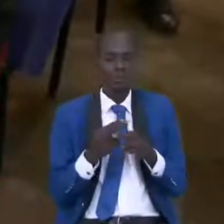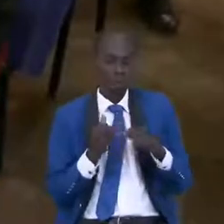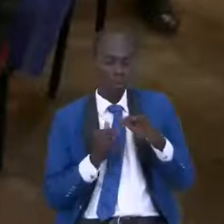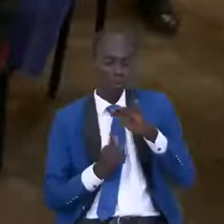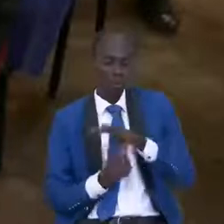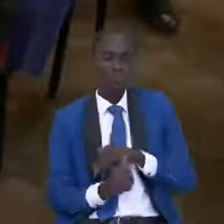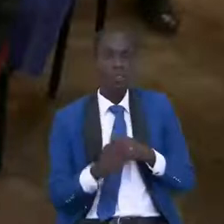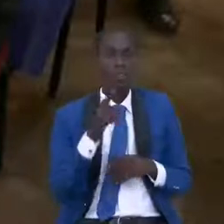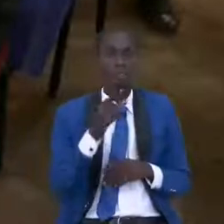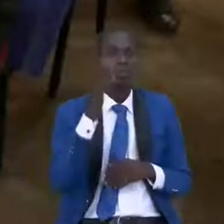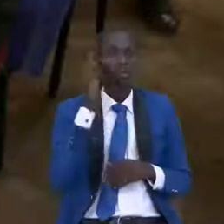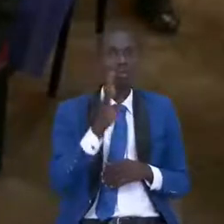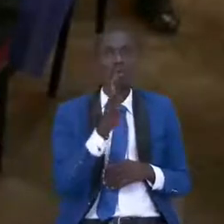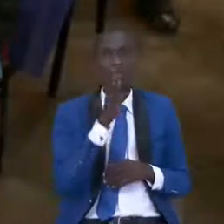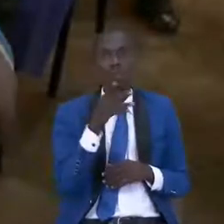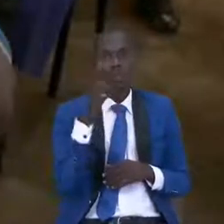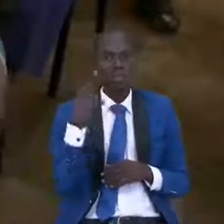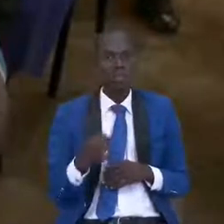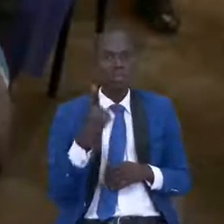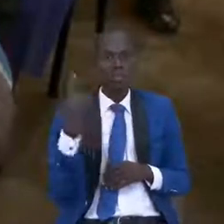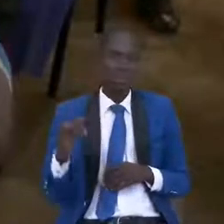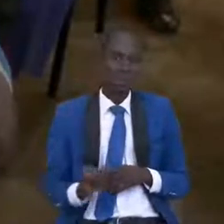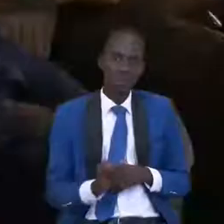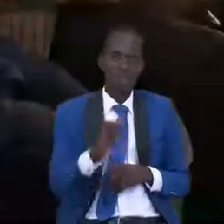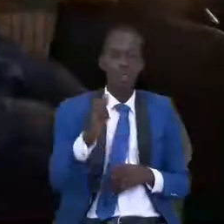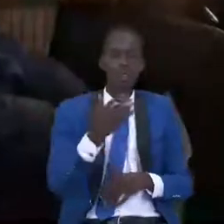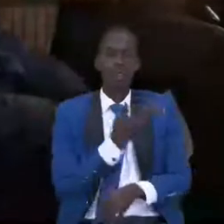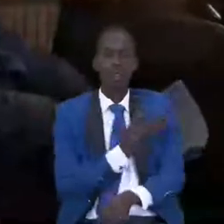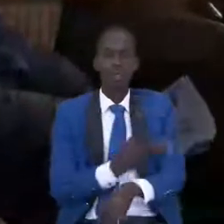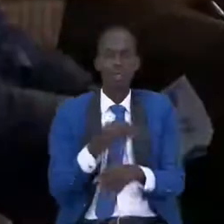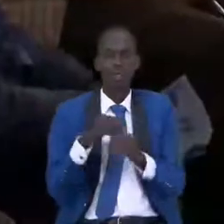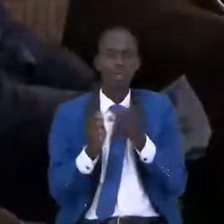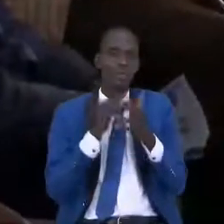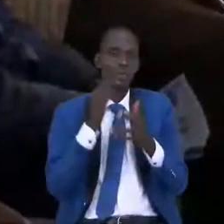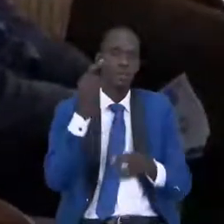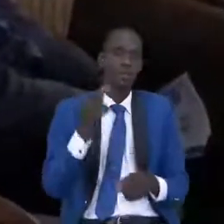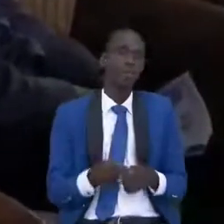toi seront les bras éternels au nom de Jésus.